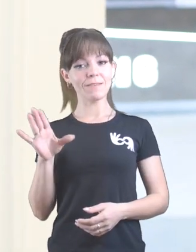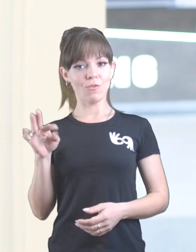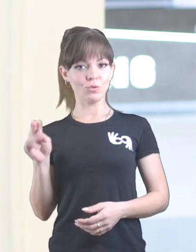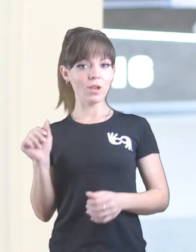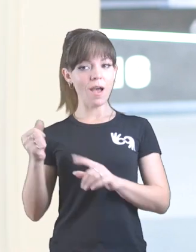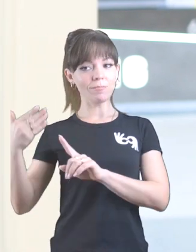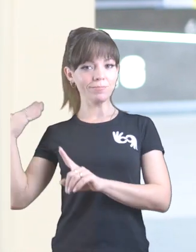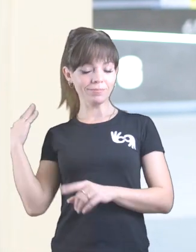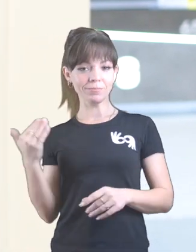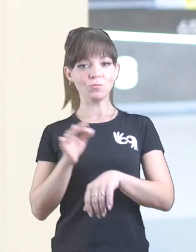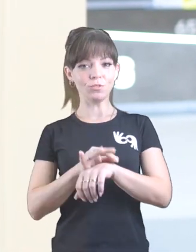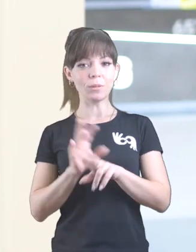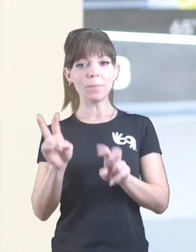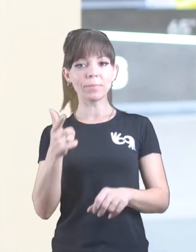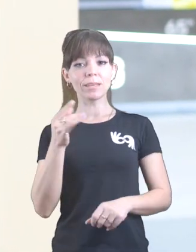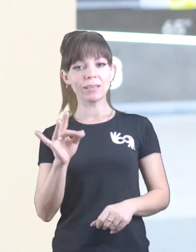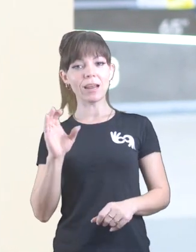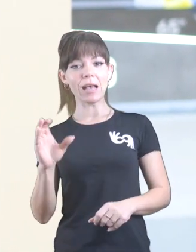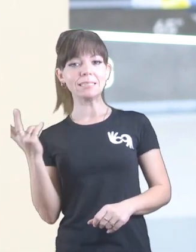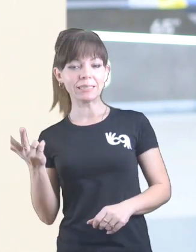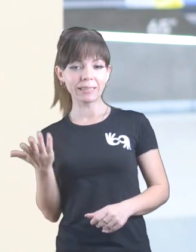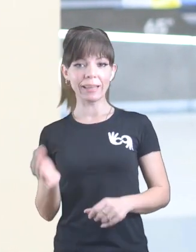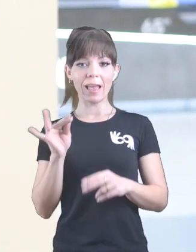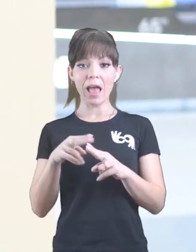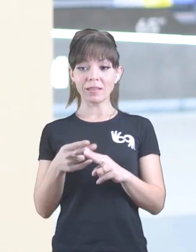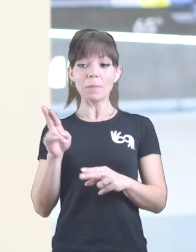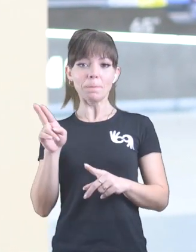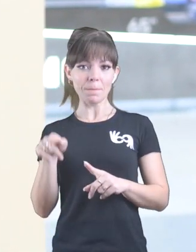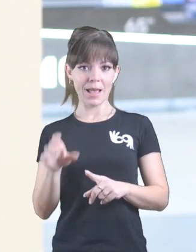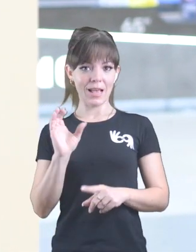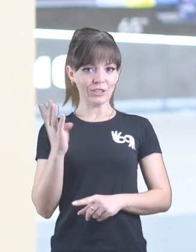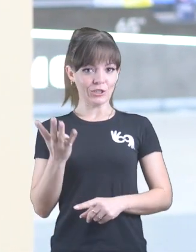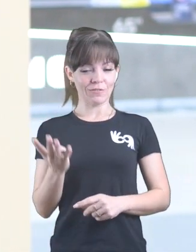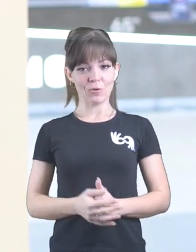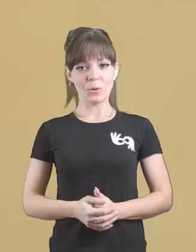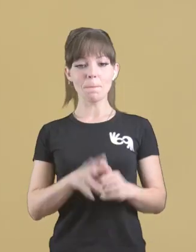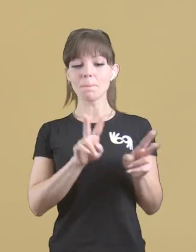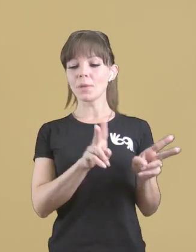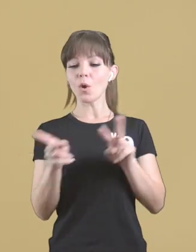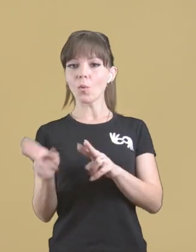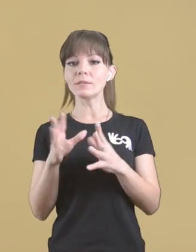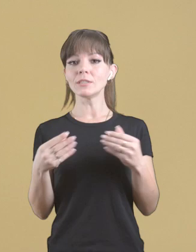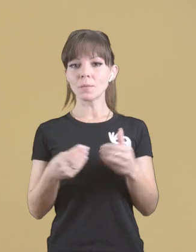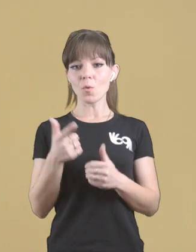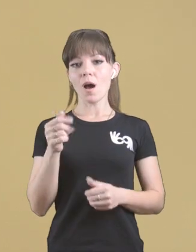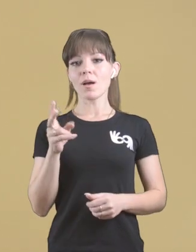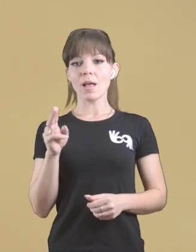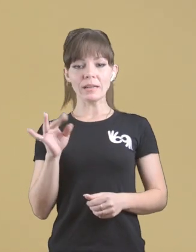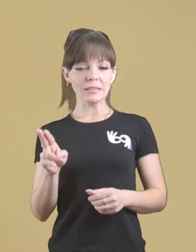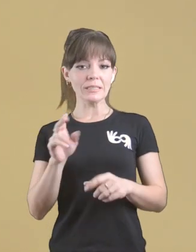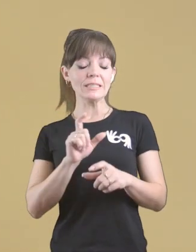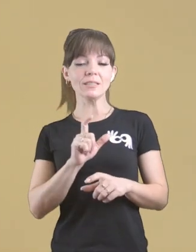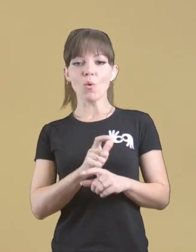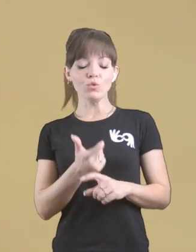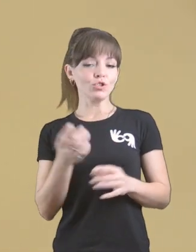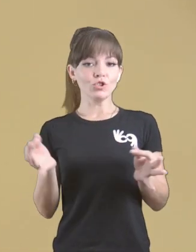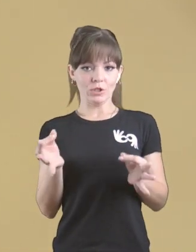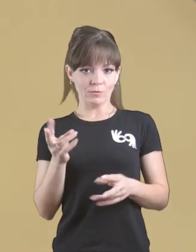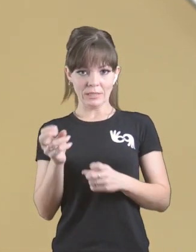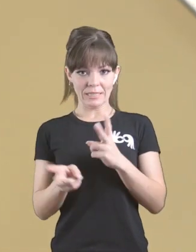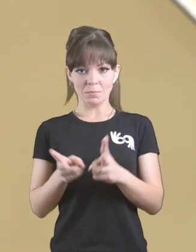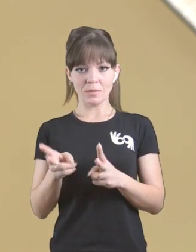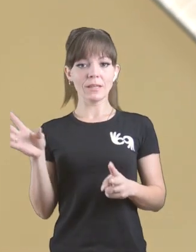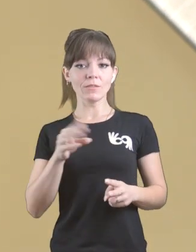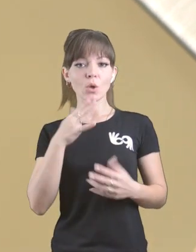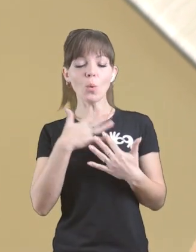хотя предыдущее поколение называлось Gear S3, и это могло бы быть S4. Переход в семью галактик кардинально ничего не